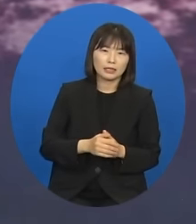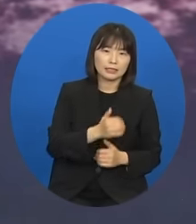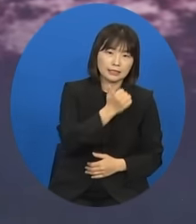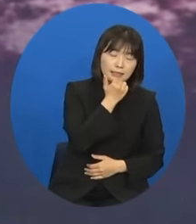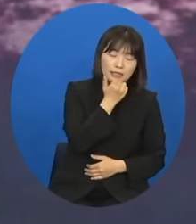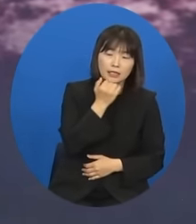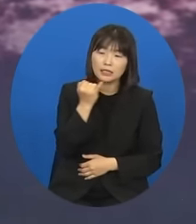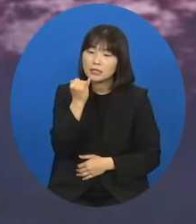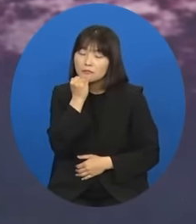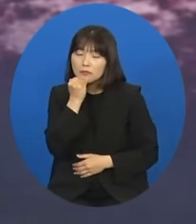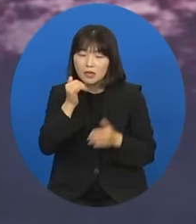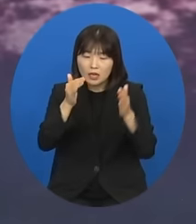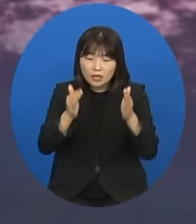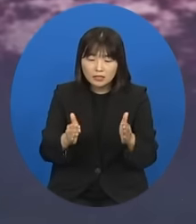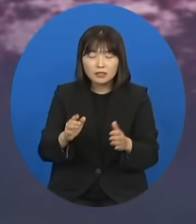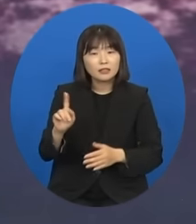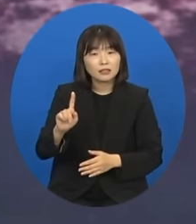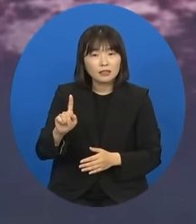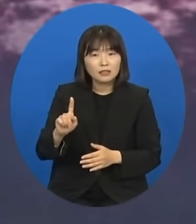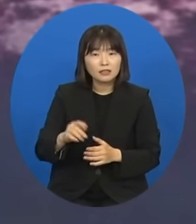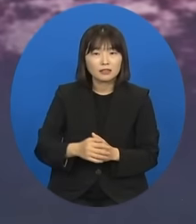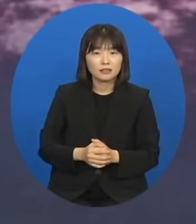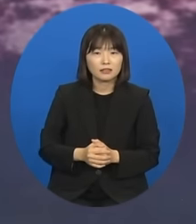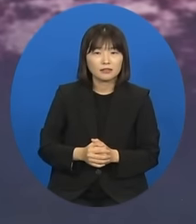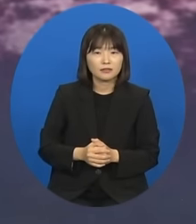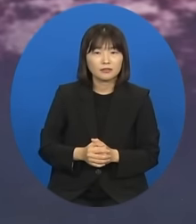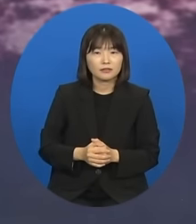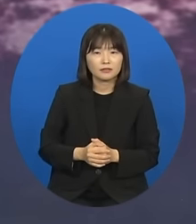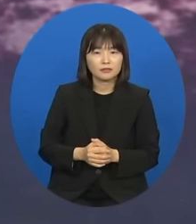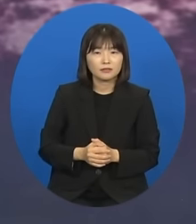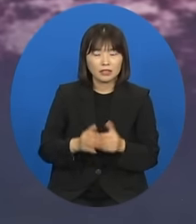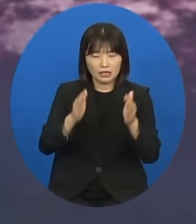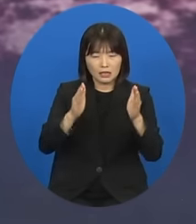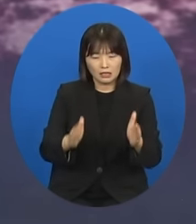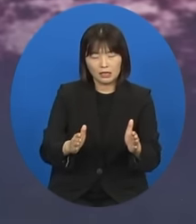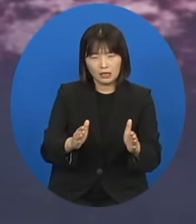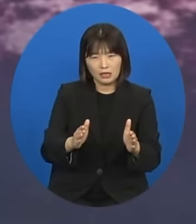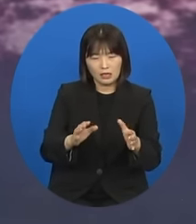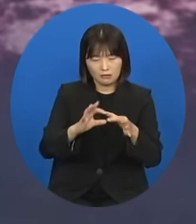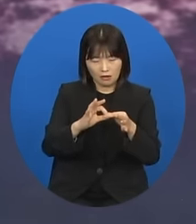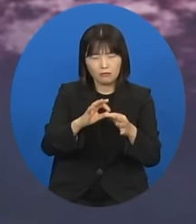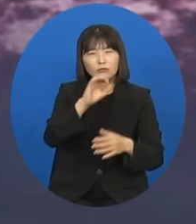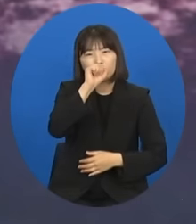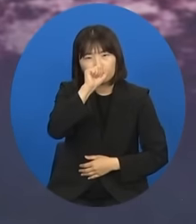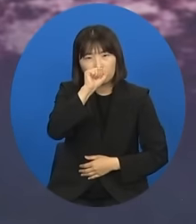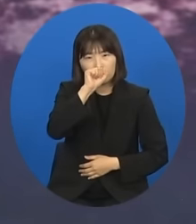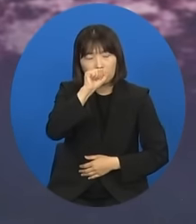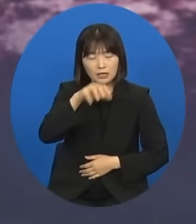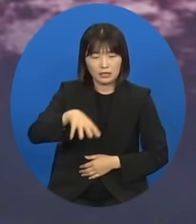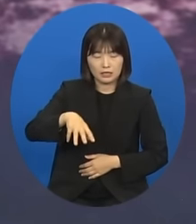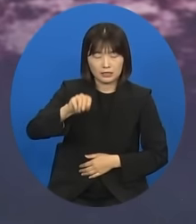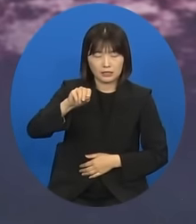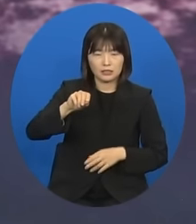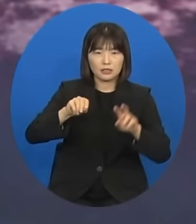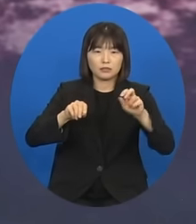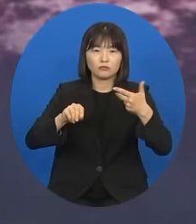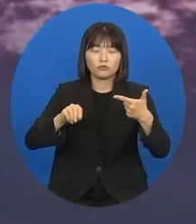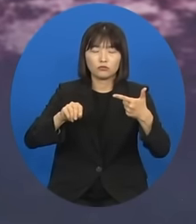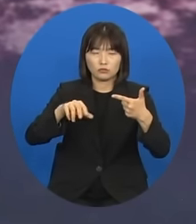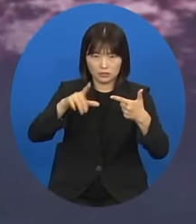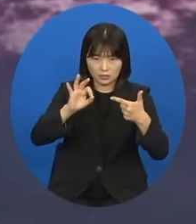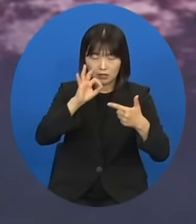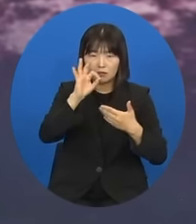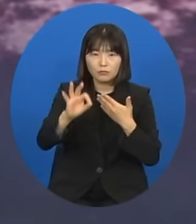어땠습니까 기억나십니까 어느 정도 사이가 좋았는지 어 창세기 26장에 잠깐 돌아가 오면 이런